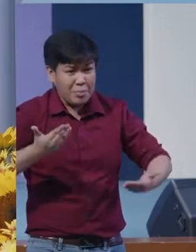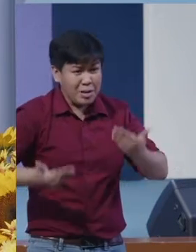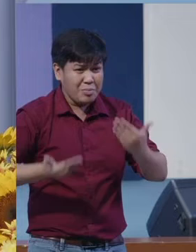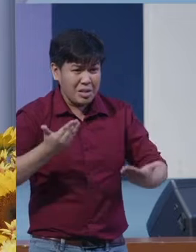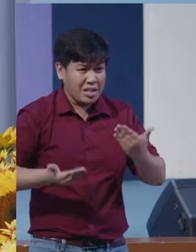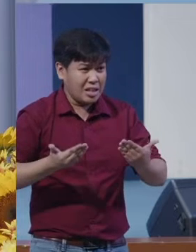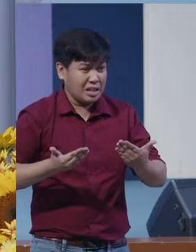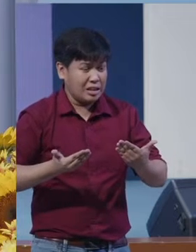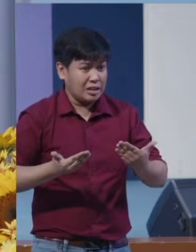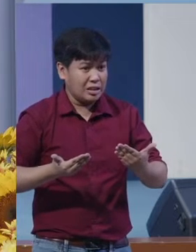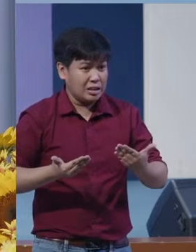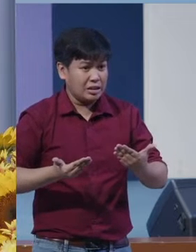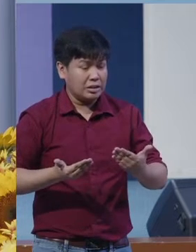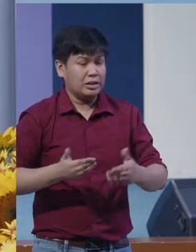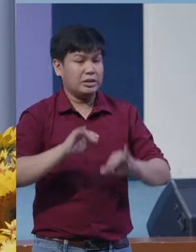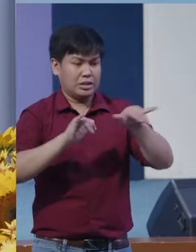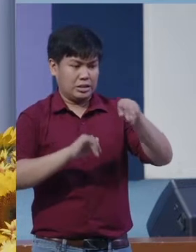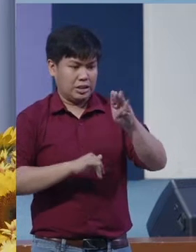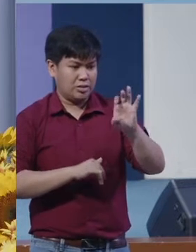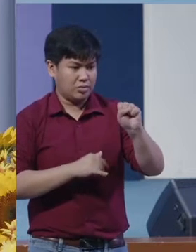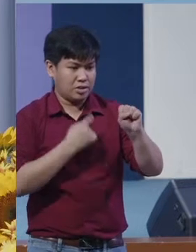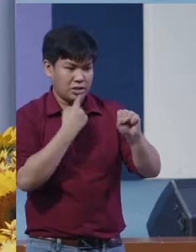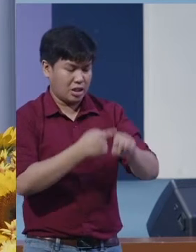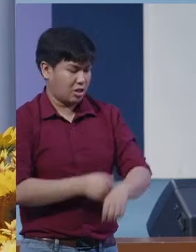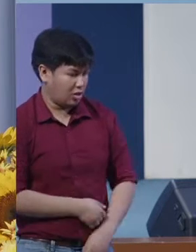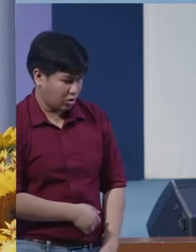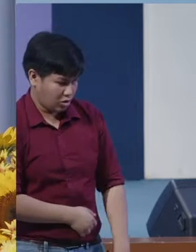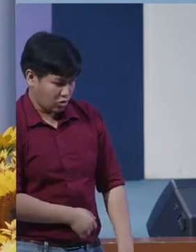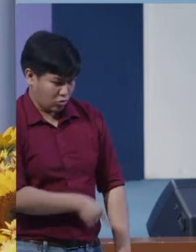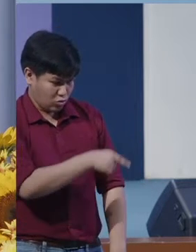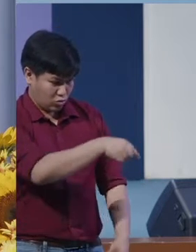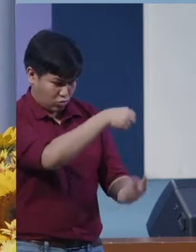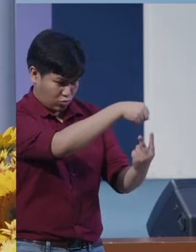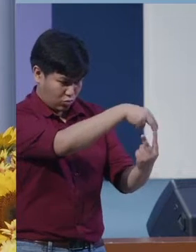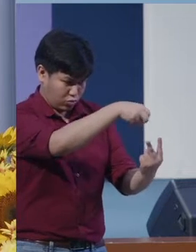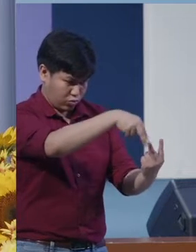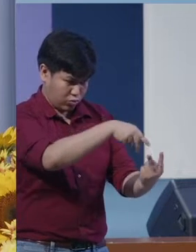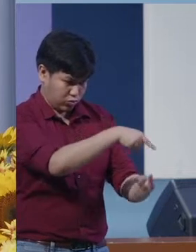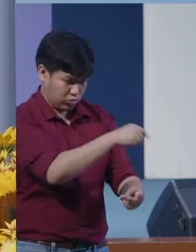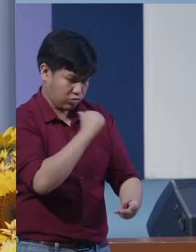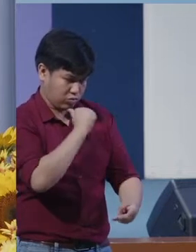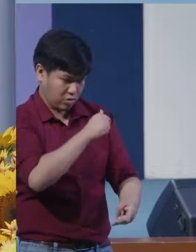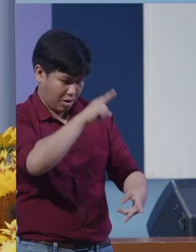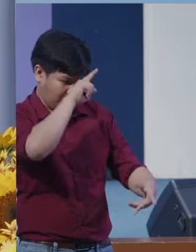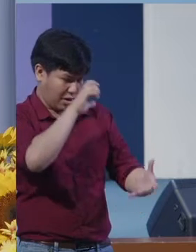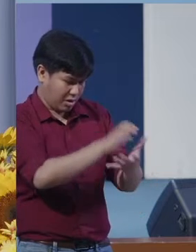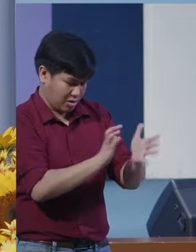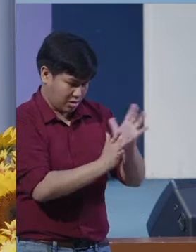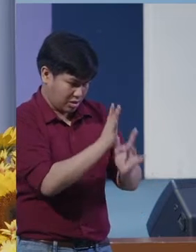sa mga adulterous people na maaring hindi pa tumatanggap kay Kristo Jesus.